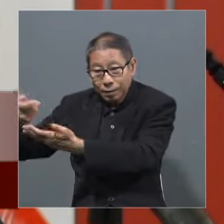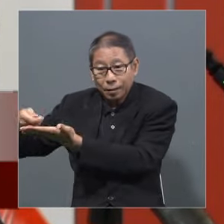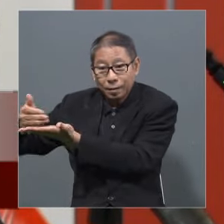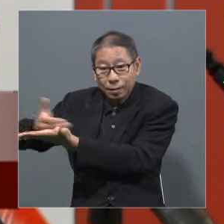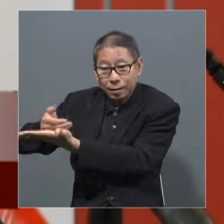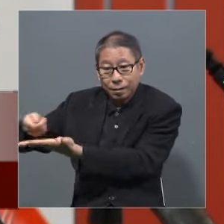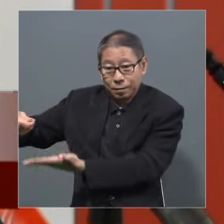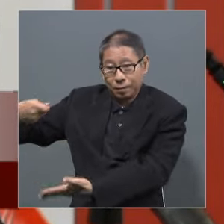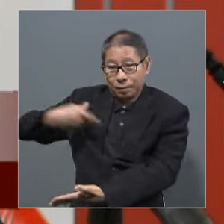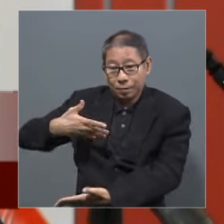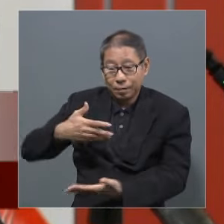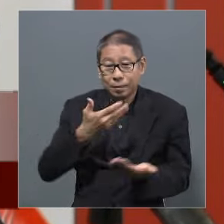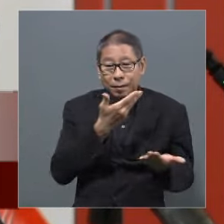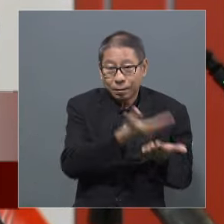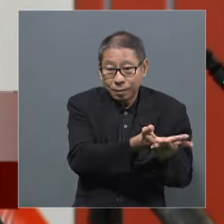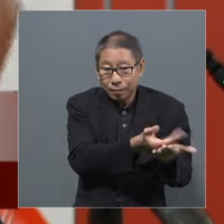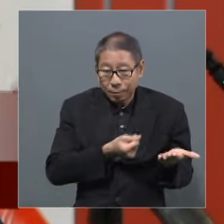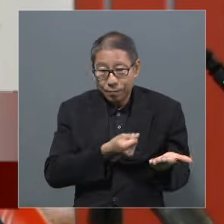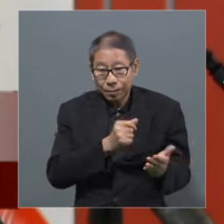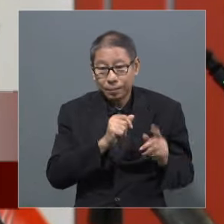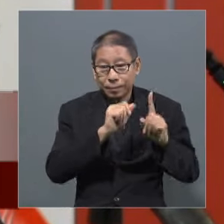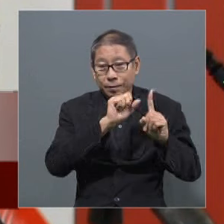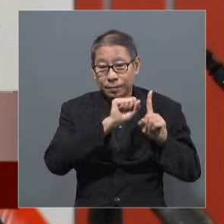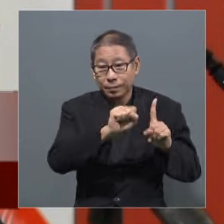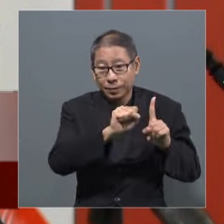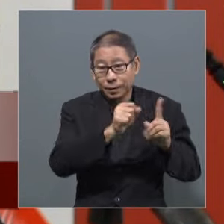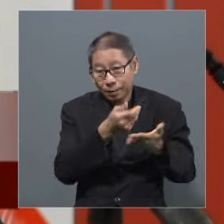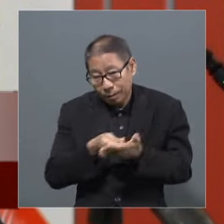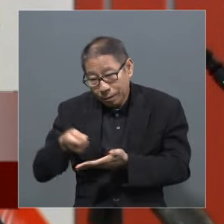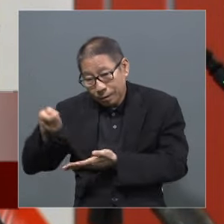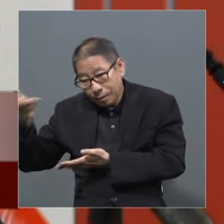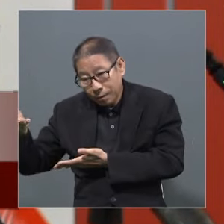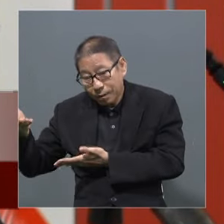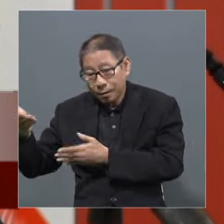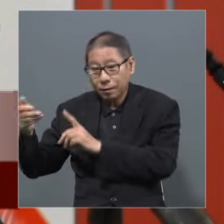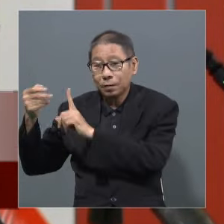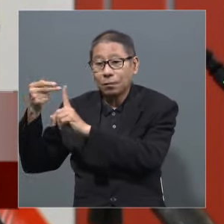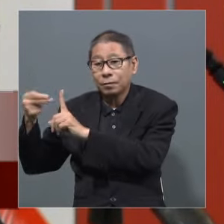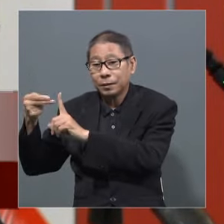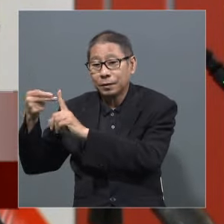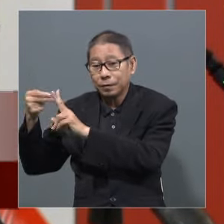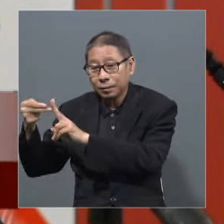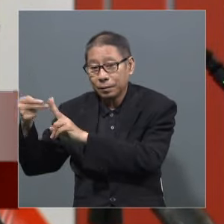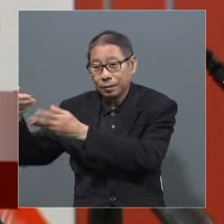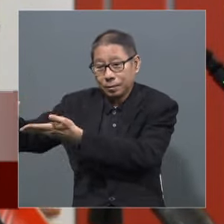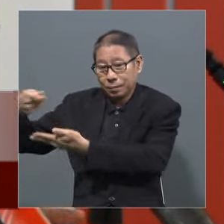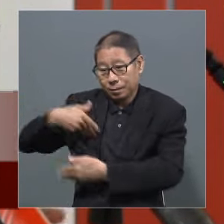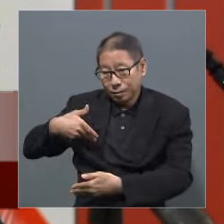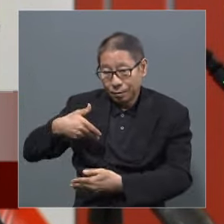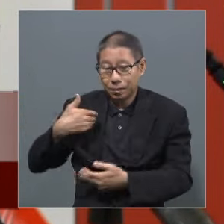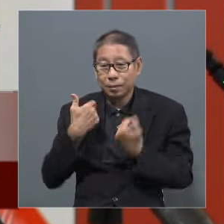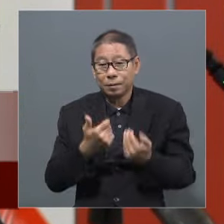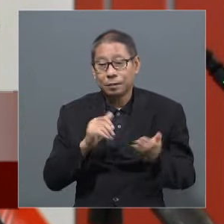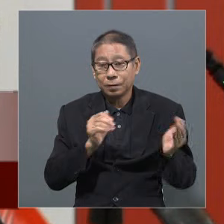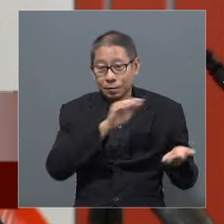อาจจะเก็บเข้ามาได้เดือนละแสนนะครับแล้วก็ได้ทอนกลับไปเดือนละหลักหมื่น 20,000 30,000นะครับแต่ท้ายสุดก็คือเอายอด